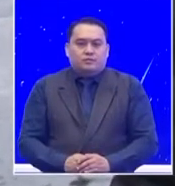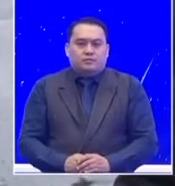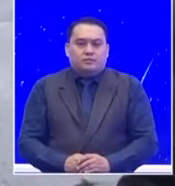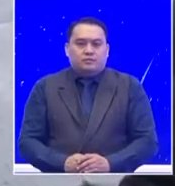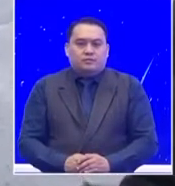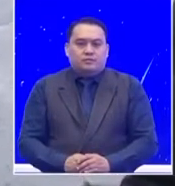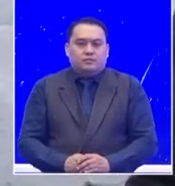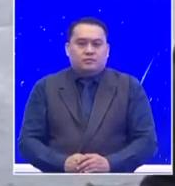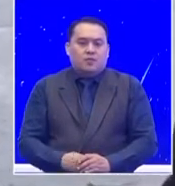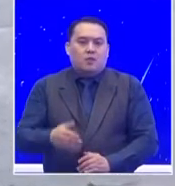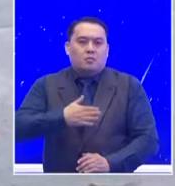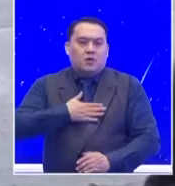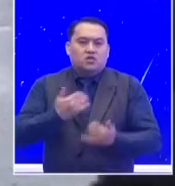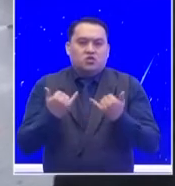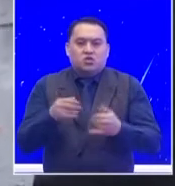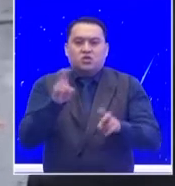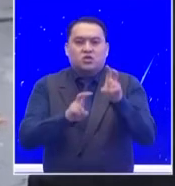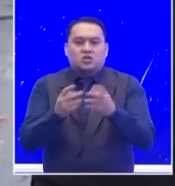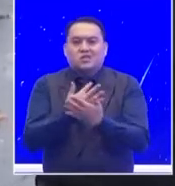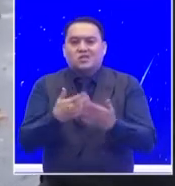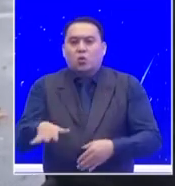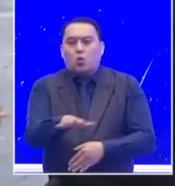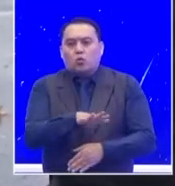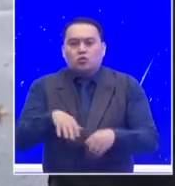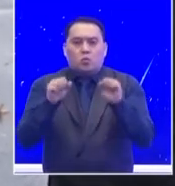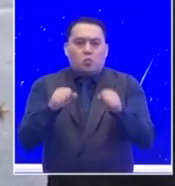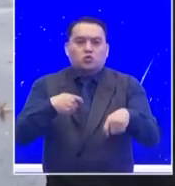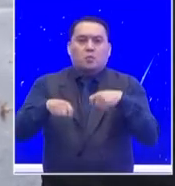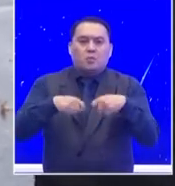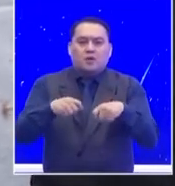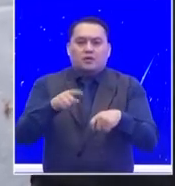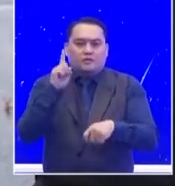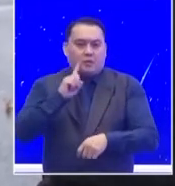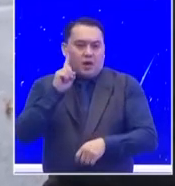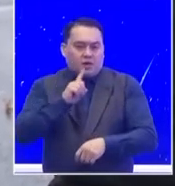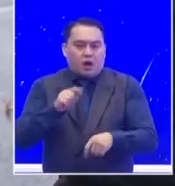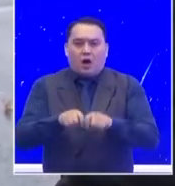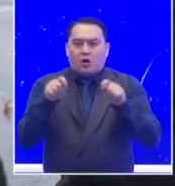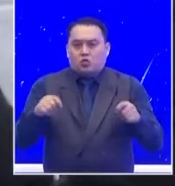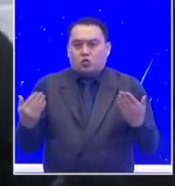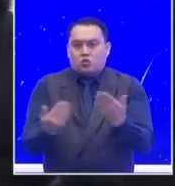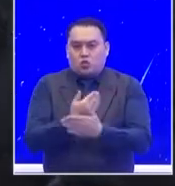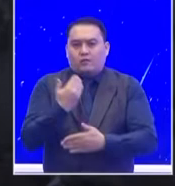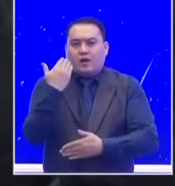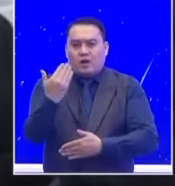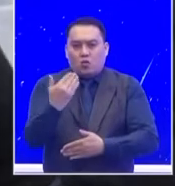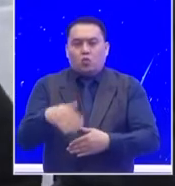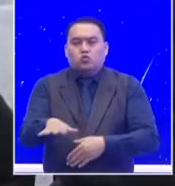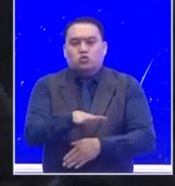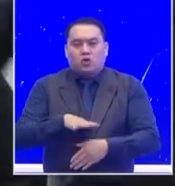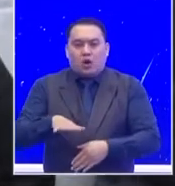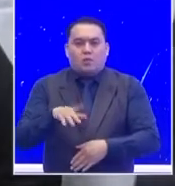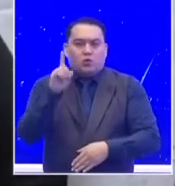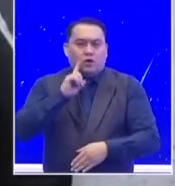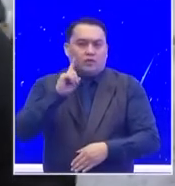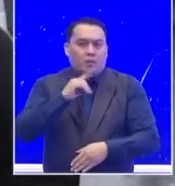освободить. Мы сейчас ищем несколько участков, где можно будет торговать пару месяцев, пока не откроем современный базар для них. Участки будут